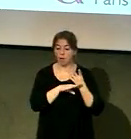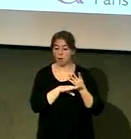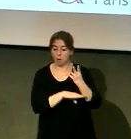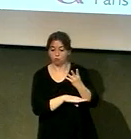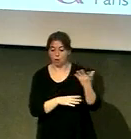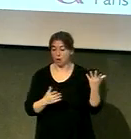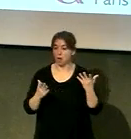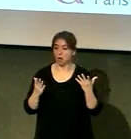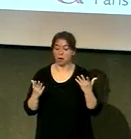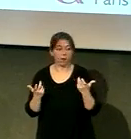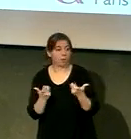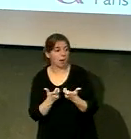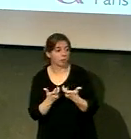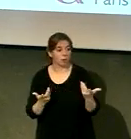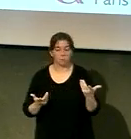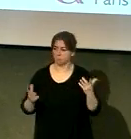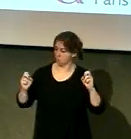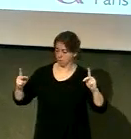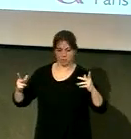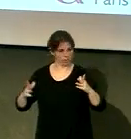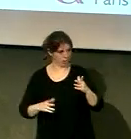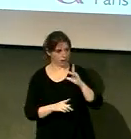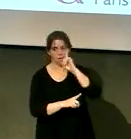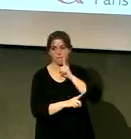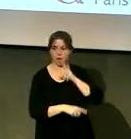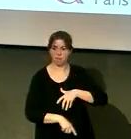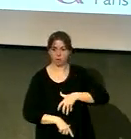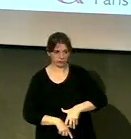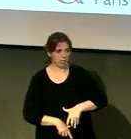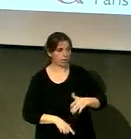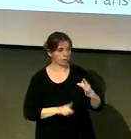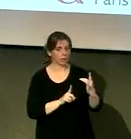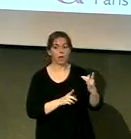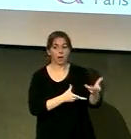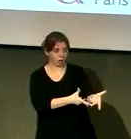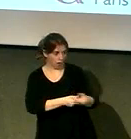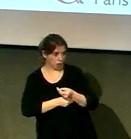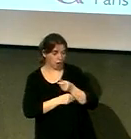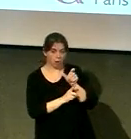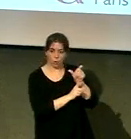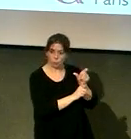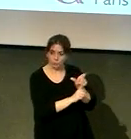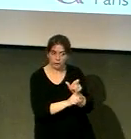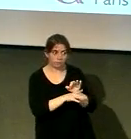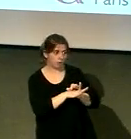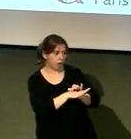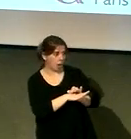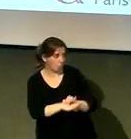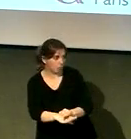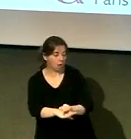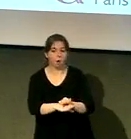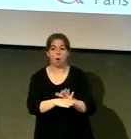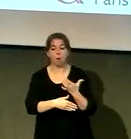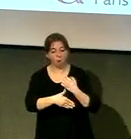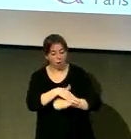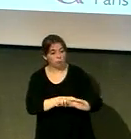mais qui prend en charge la femme enceinte. Il y a la compagne après l'accouchement sur à peu près les 2 premières années,